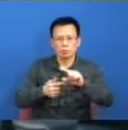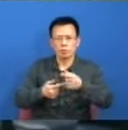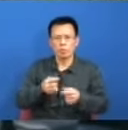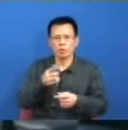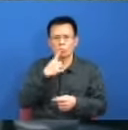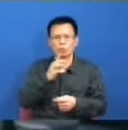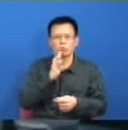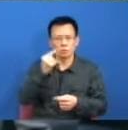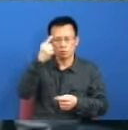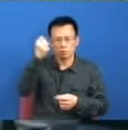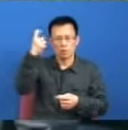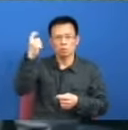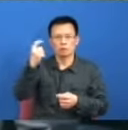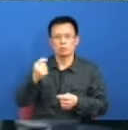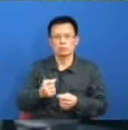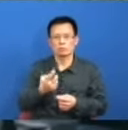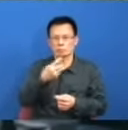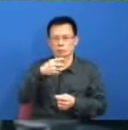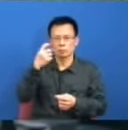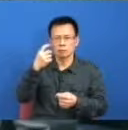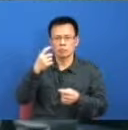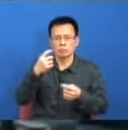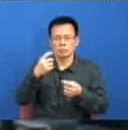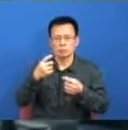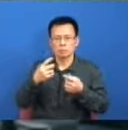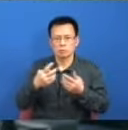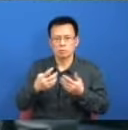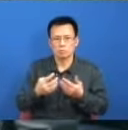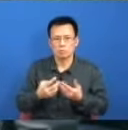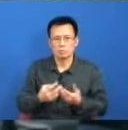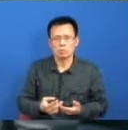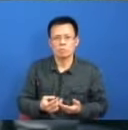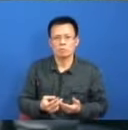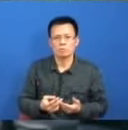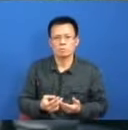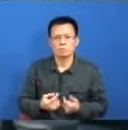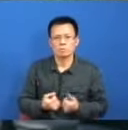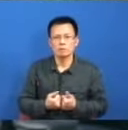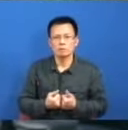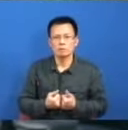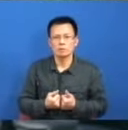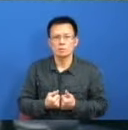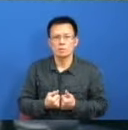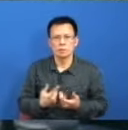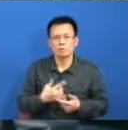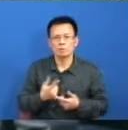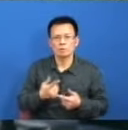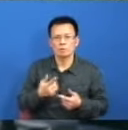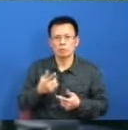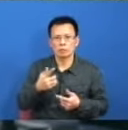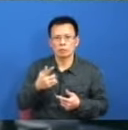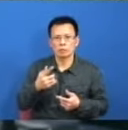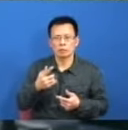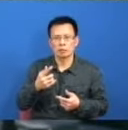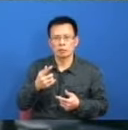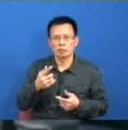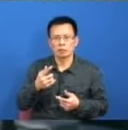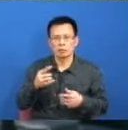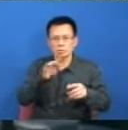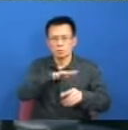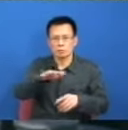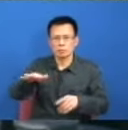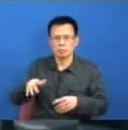突然而嚟咁咧？咁我覺得如果係咁咧，調翻轉頭會唔會係激化咗嗰個情況咧？咁如果再睇